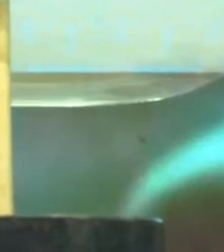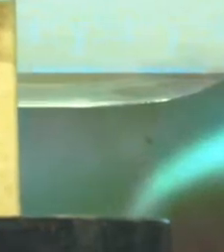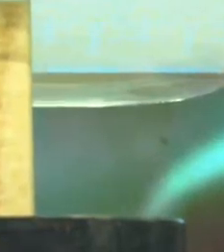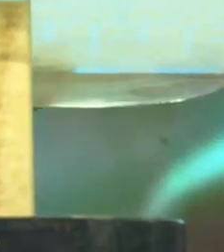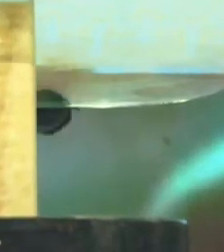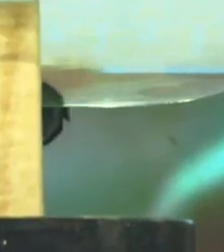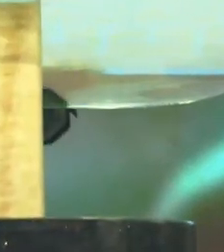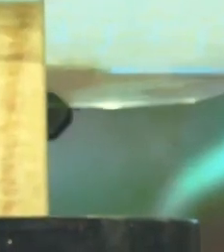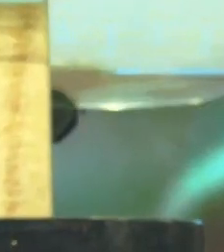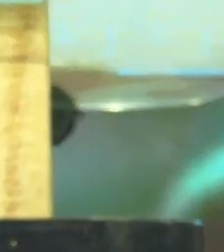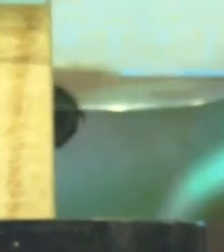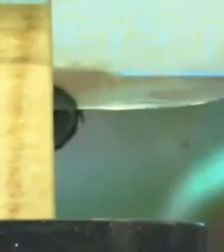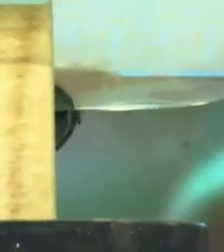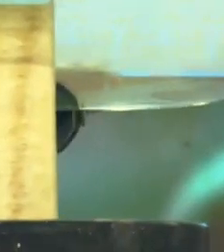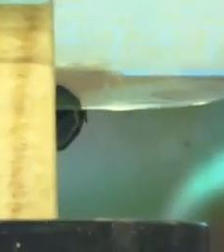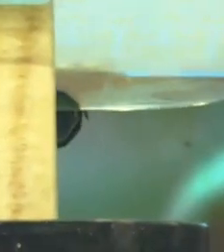Gloire à Dieu.